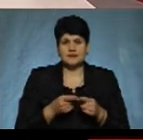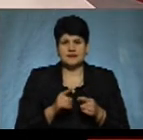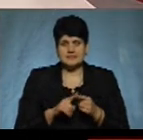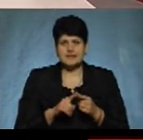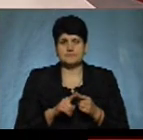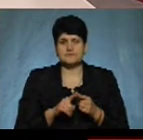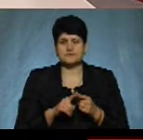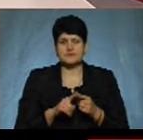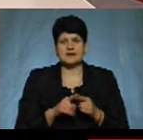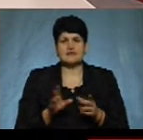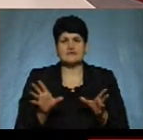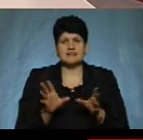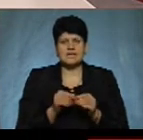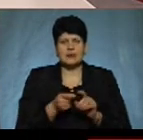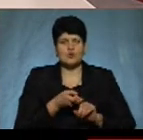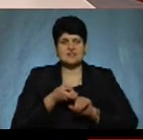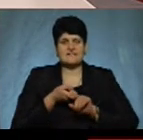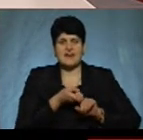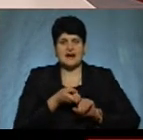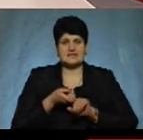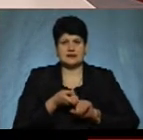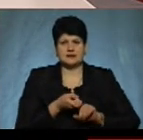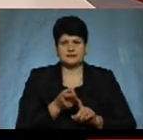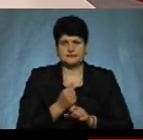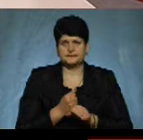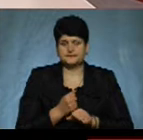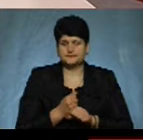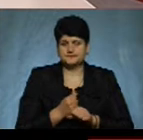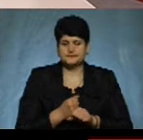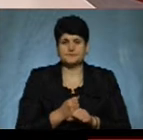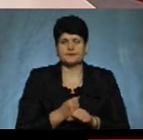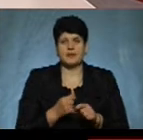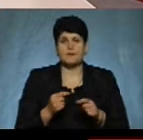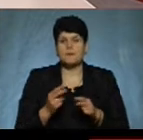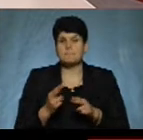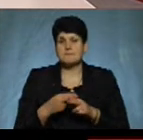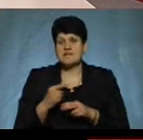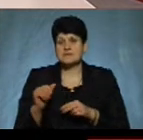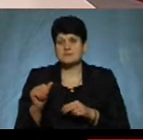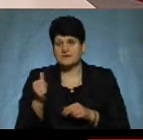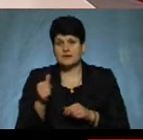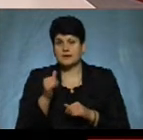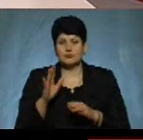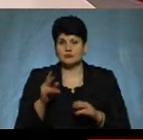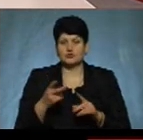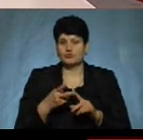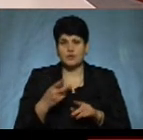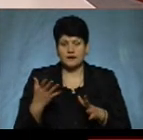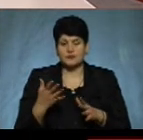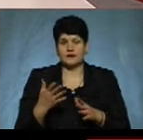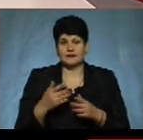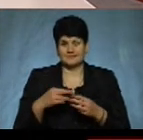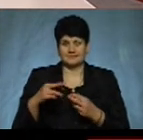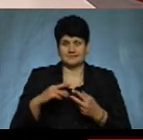такий взаємозв'язаний механізм, тому що без первинки не може бути вторинки, без вторинки не може бути первинки